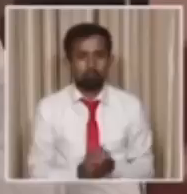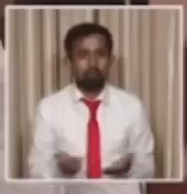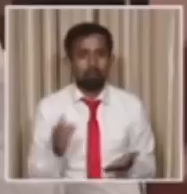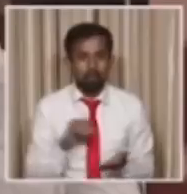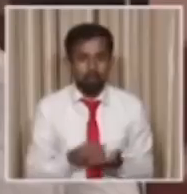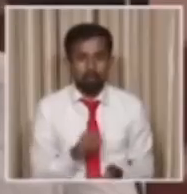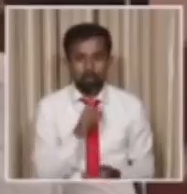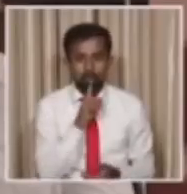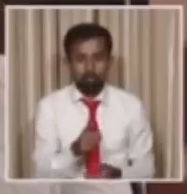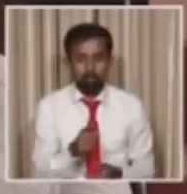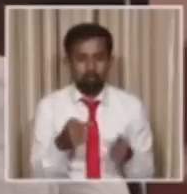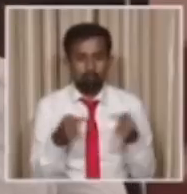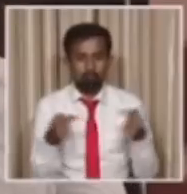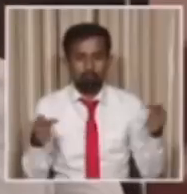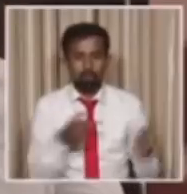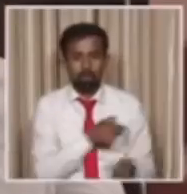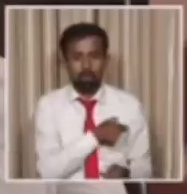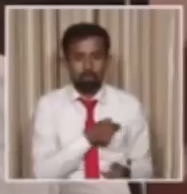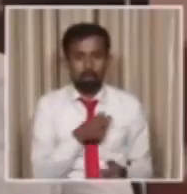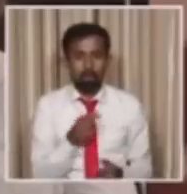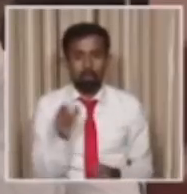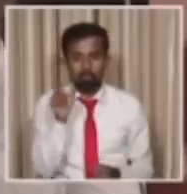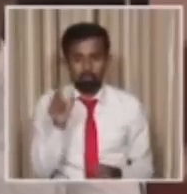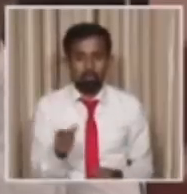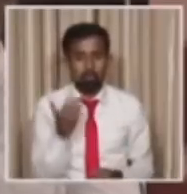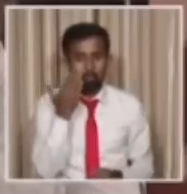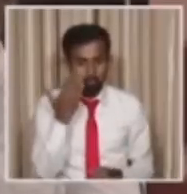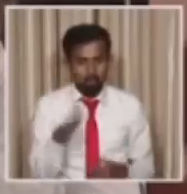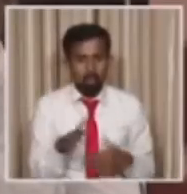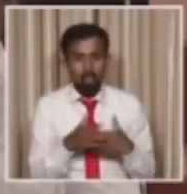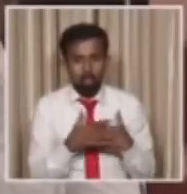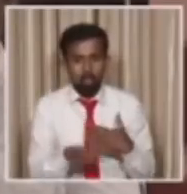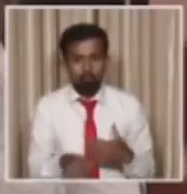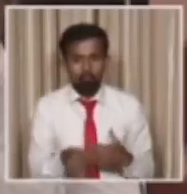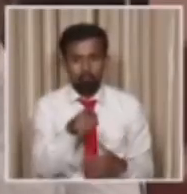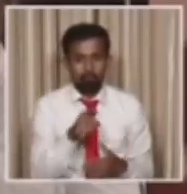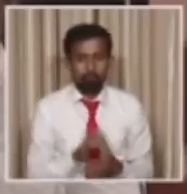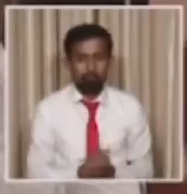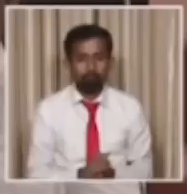කියනවා අපේ ගරු විපක්ෂ නායකතුමාත් මූණ දීපු කරුණක් තියෙනවා.